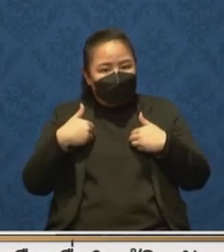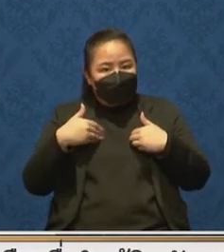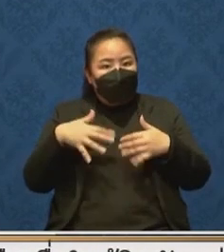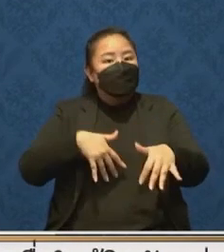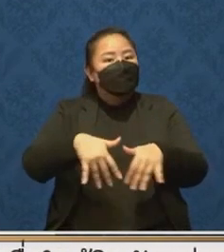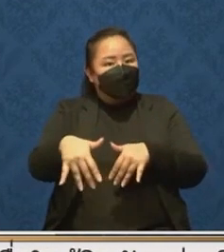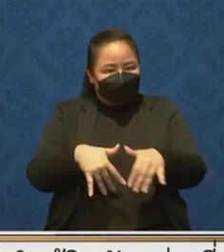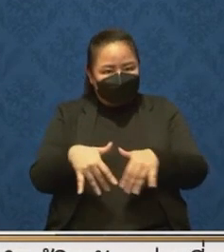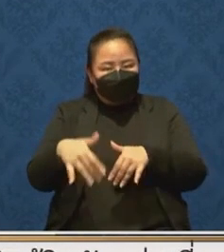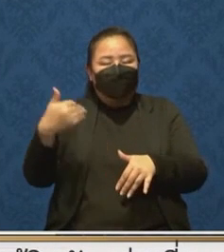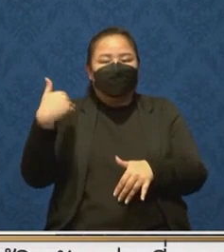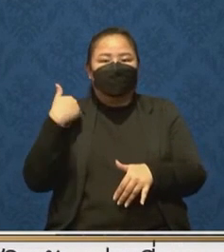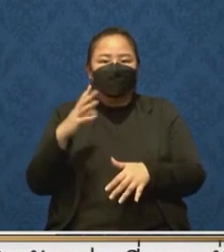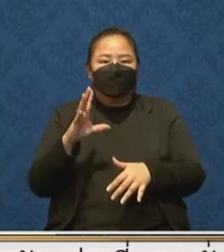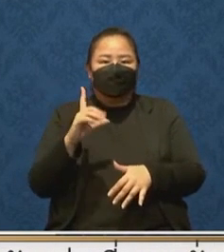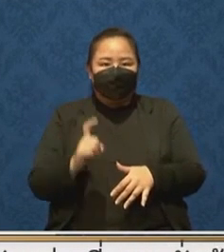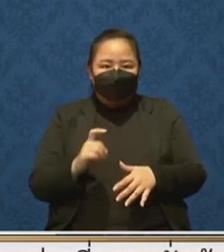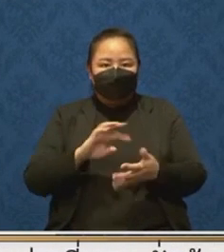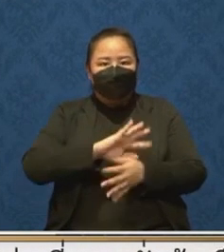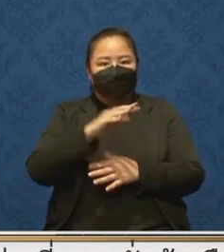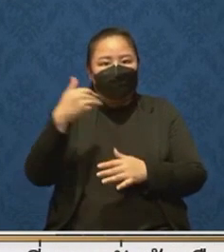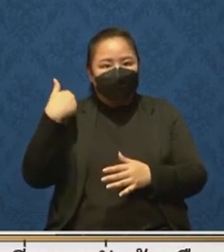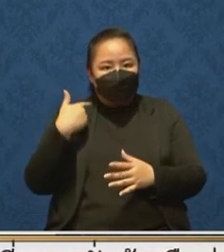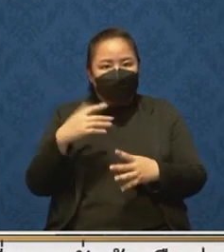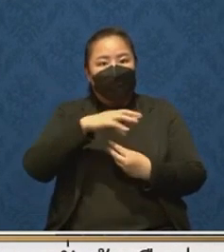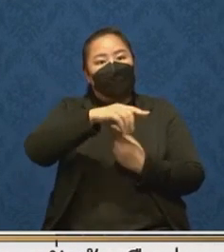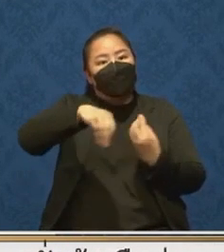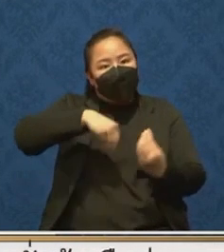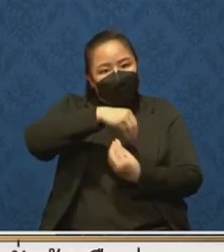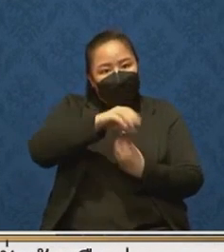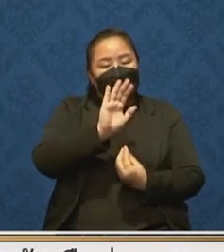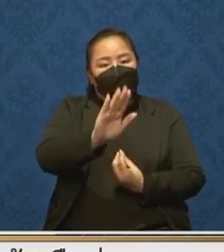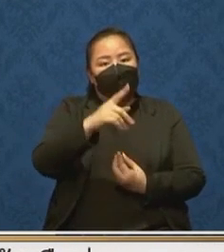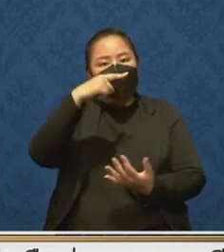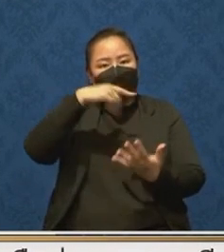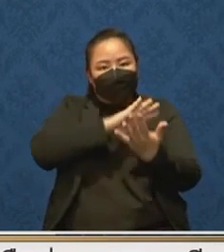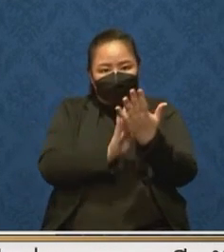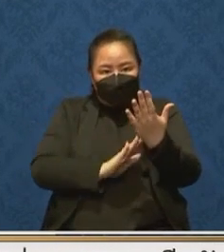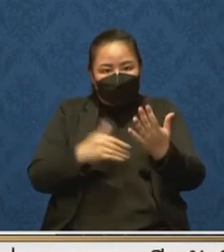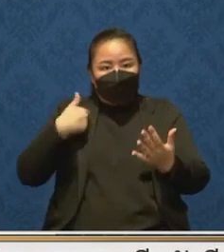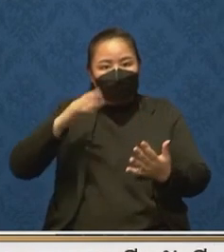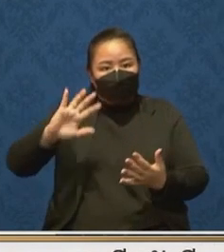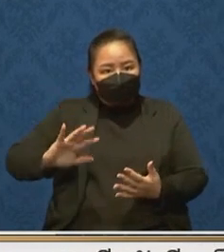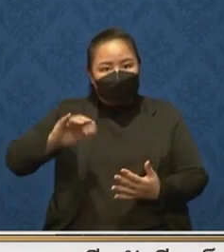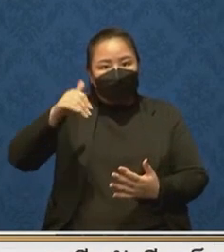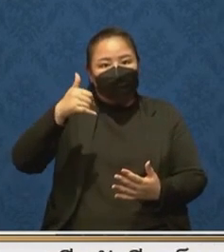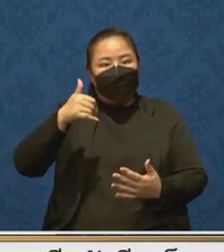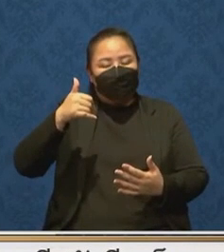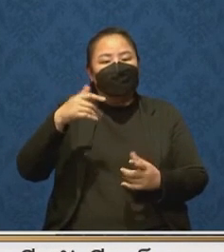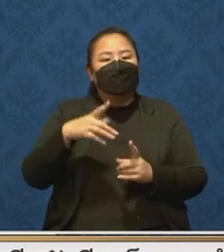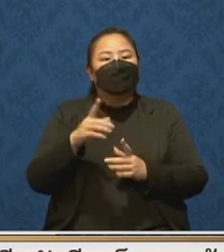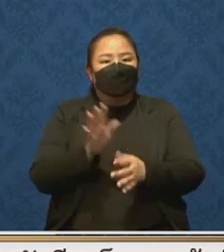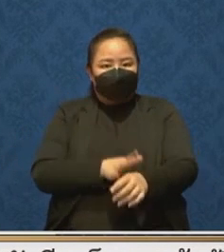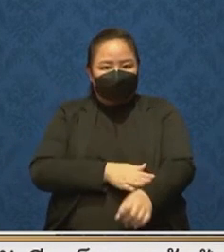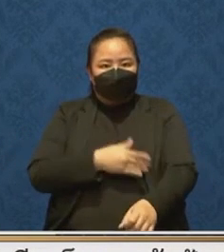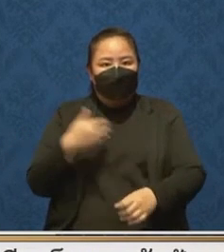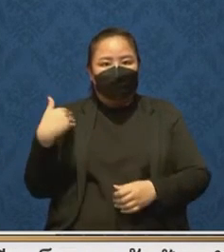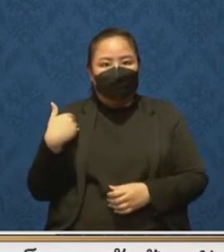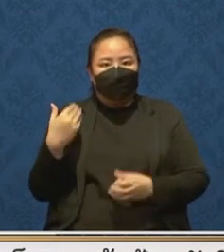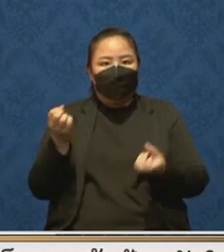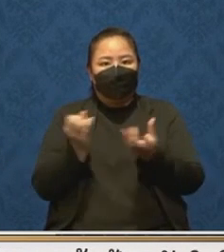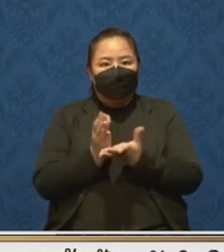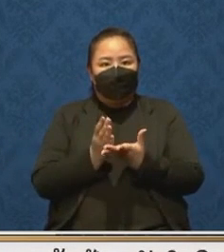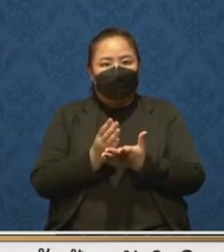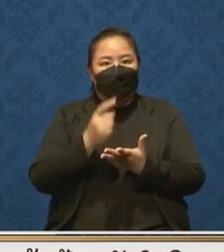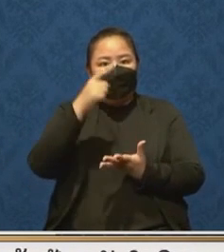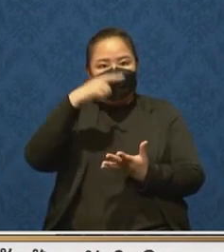ชาจนสูญเสียแก่เศษฐกิของประเทศชาติทำให้การฝืนตัวขประเทศชาตจะช้าผลเสียตกอยู่ที่